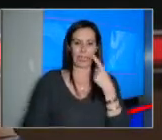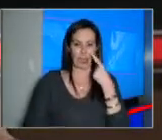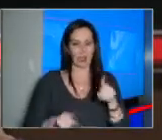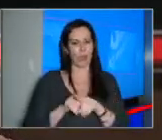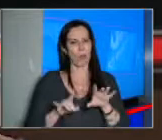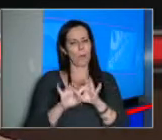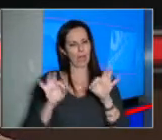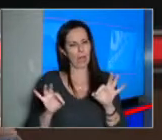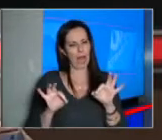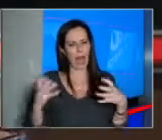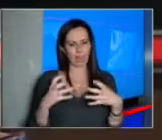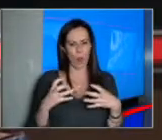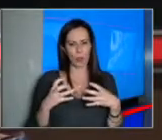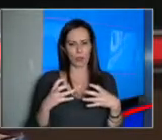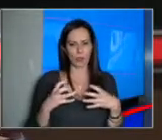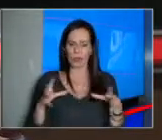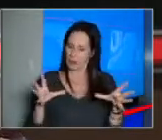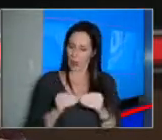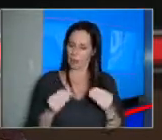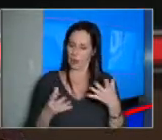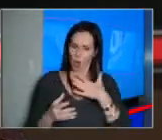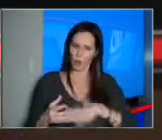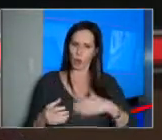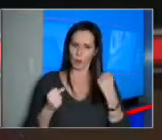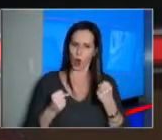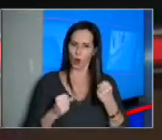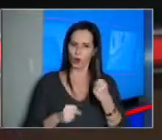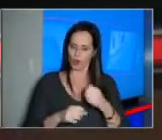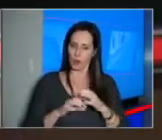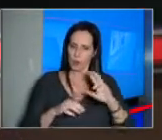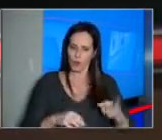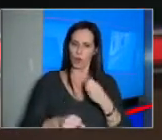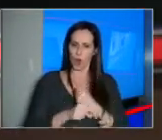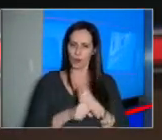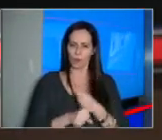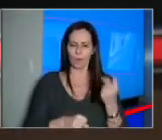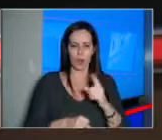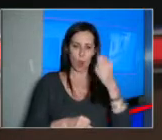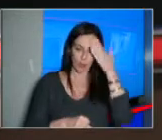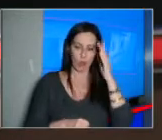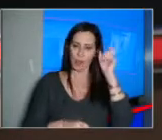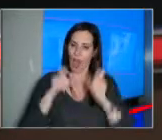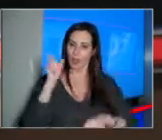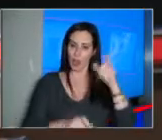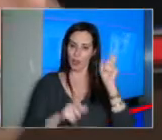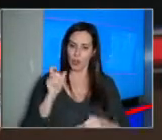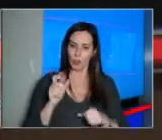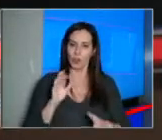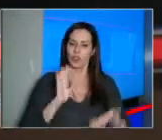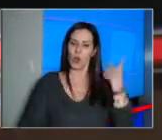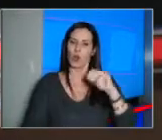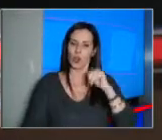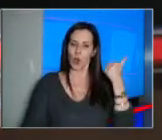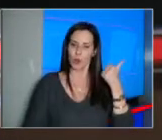כאילו מתחילה איזושהי קבוצה עם הרבה רצון וכוח, שמציעה את הגלגל מחדש, ולא מכירה את האנשים שהיו